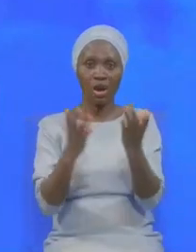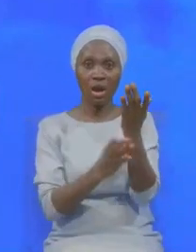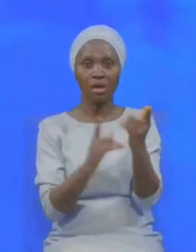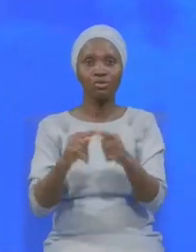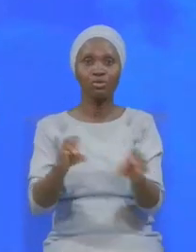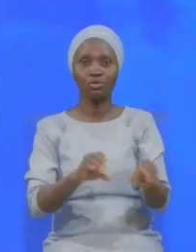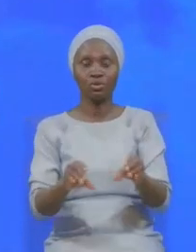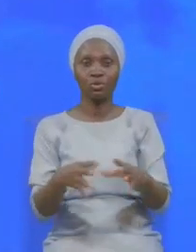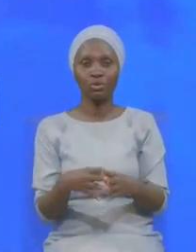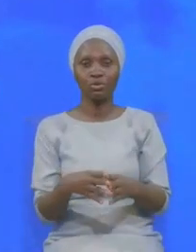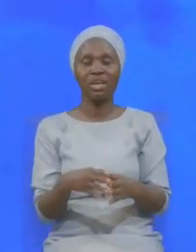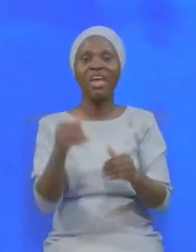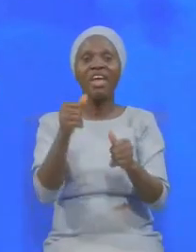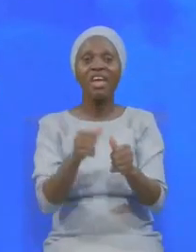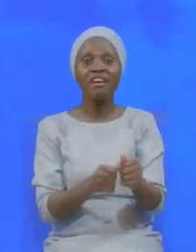entreprises.